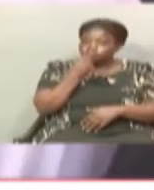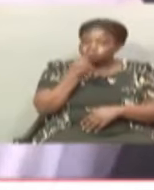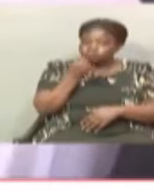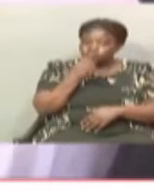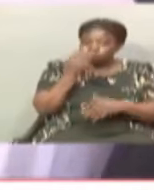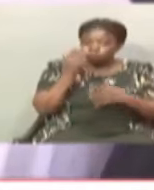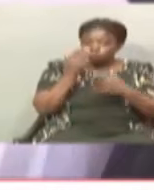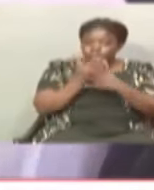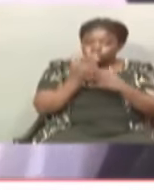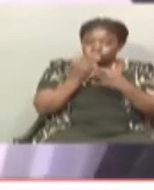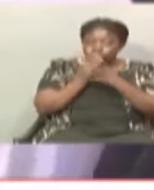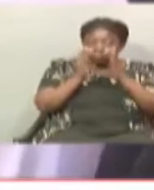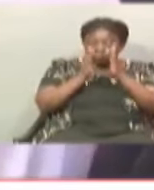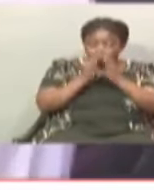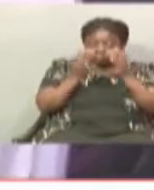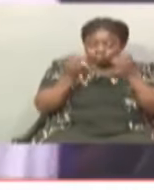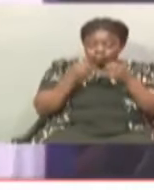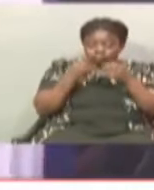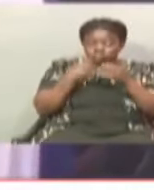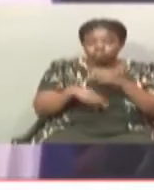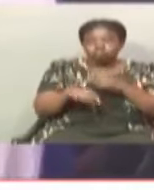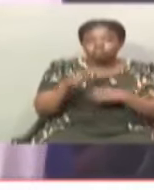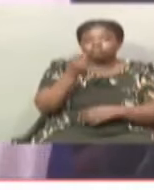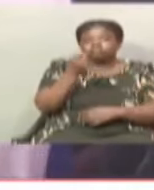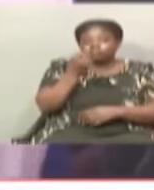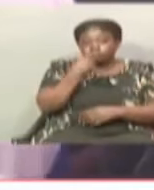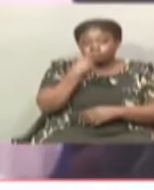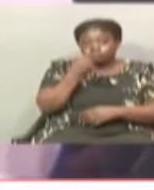wakati mu kusaba ngamba nti n'ekkerenda likole ki